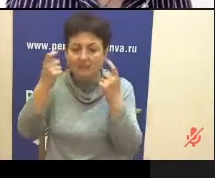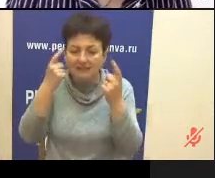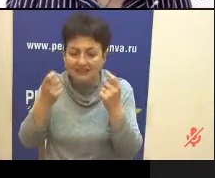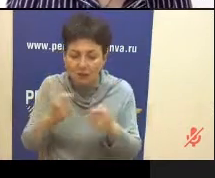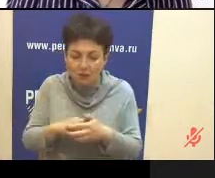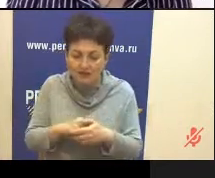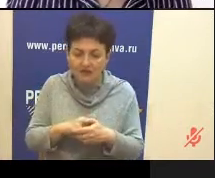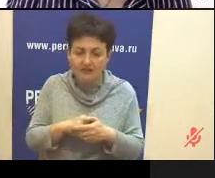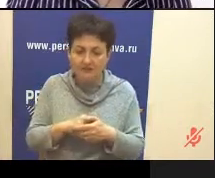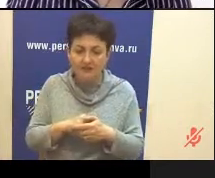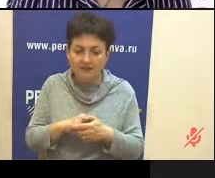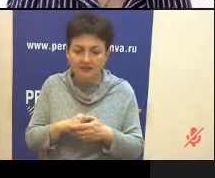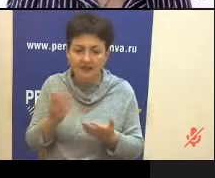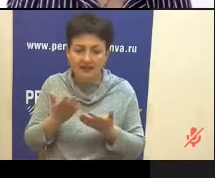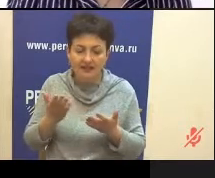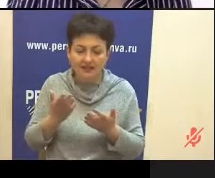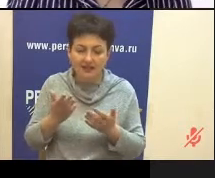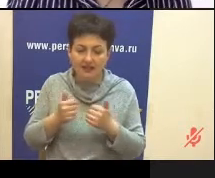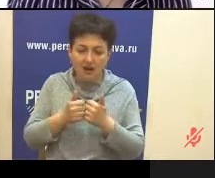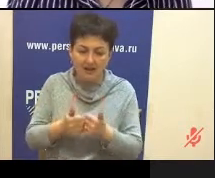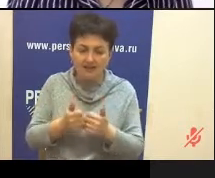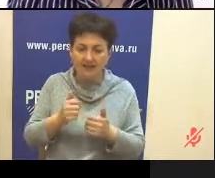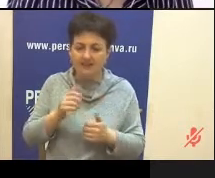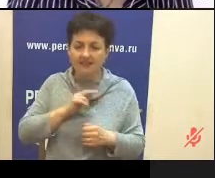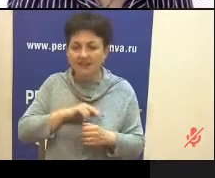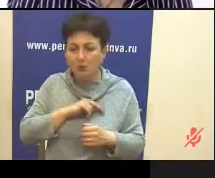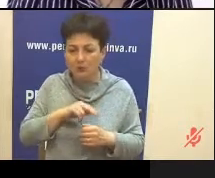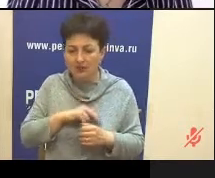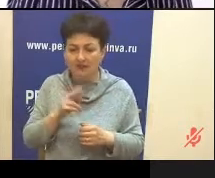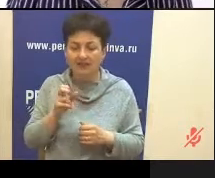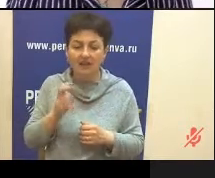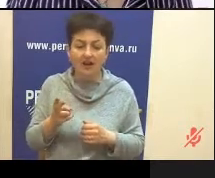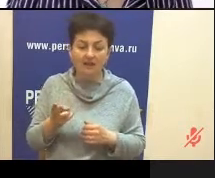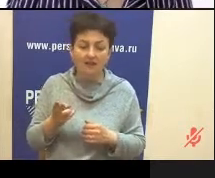информационные какие-то коллеги, сотрудники,